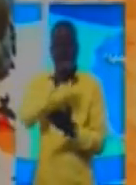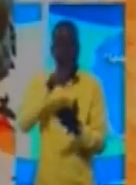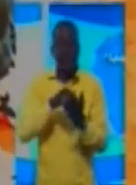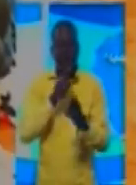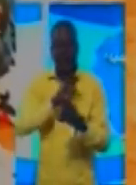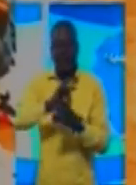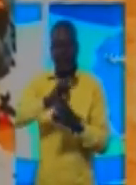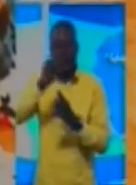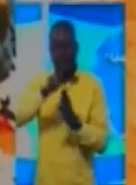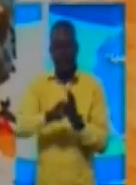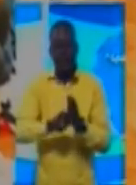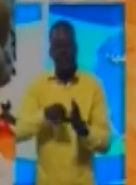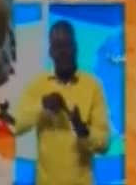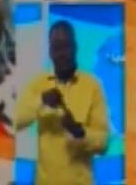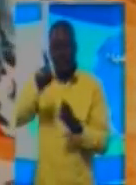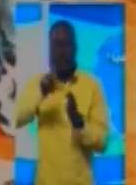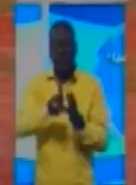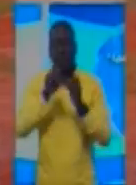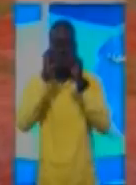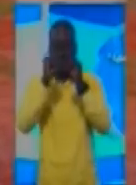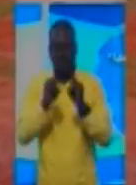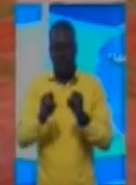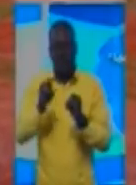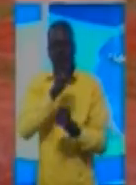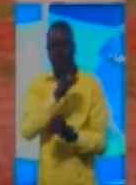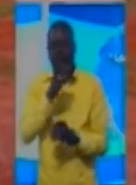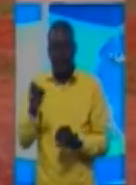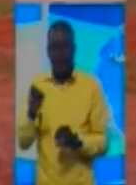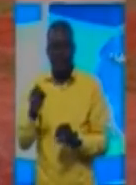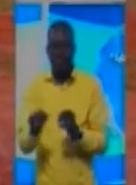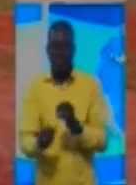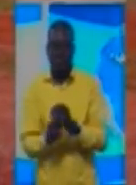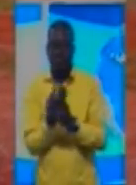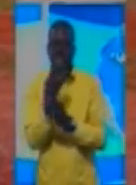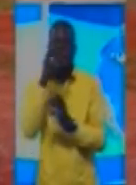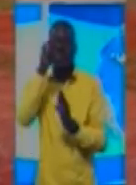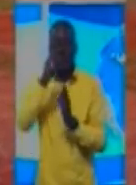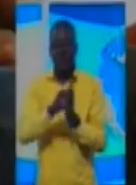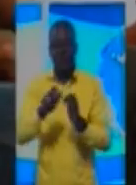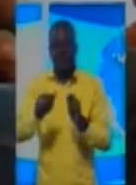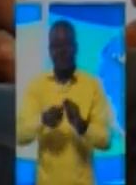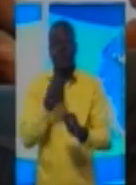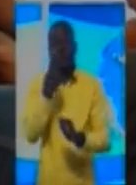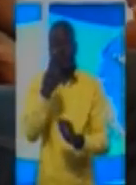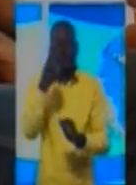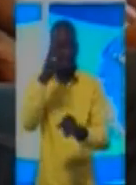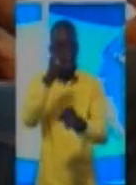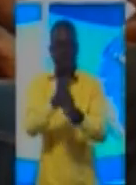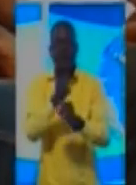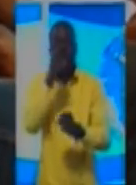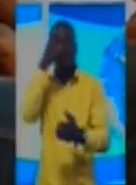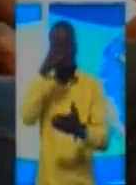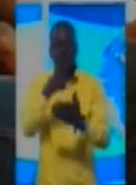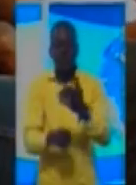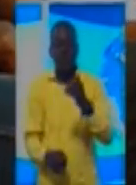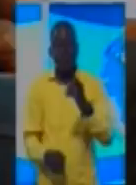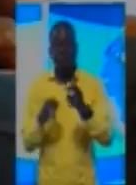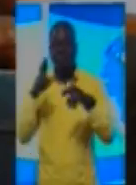professionnelle et industrielle de Bobo-Dioulasso. Des promotions qui ont chacune obtenu un taux de succès de